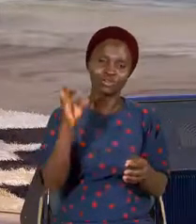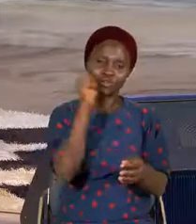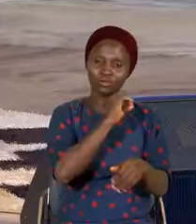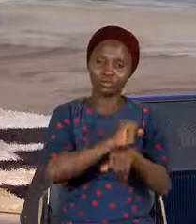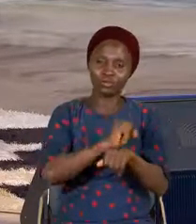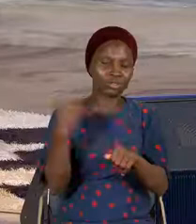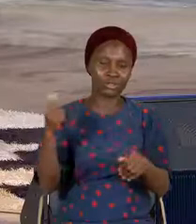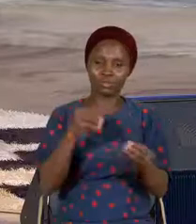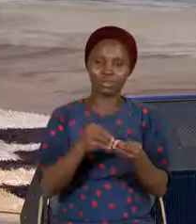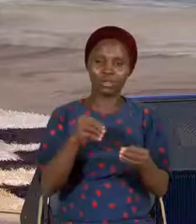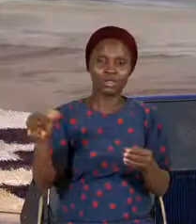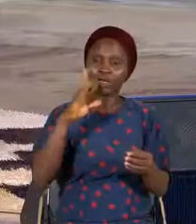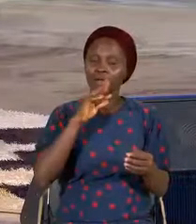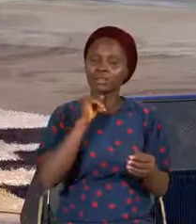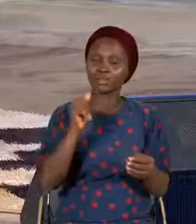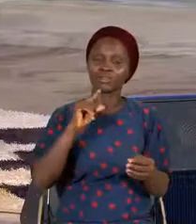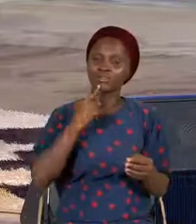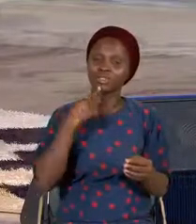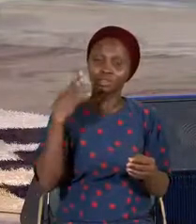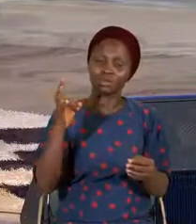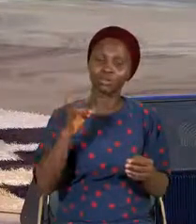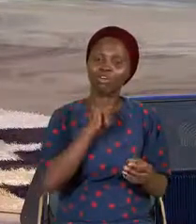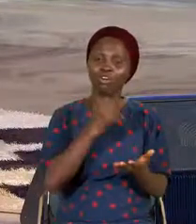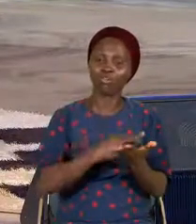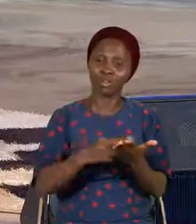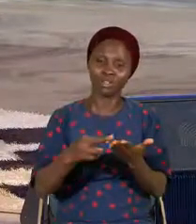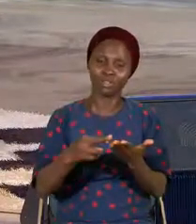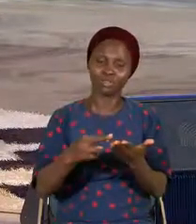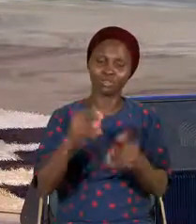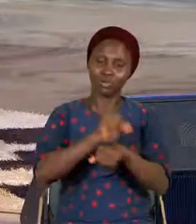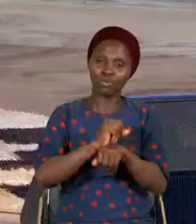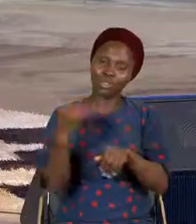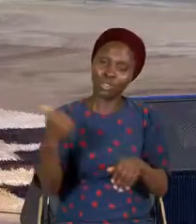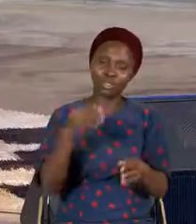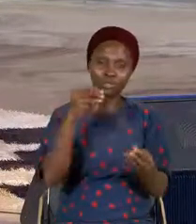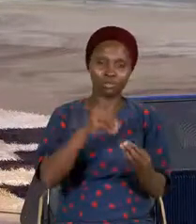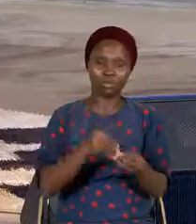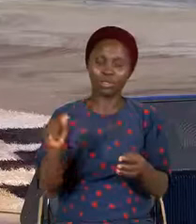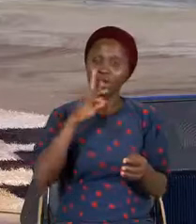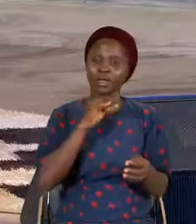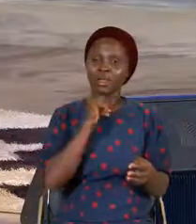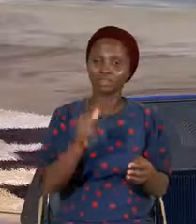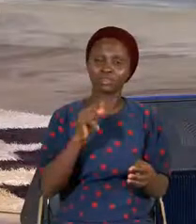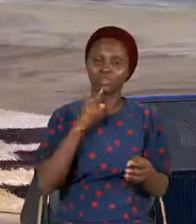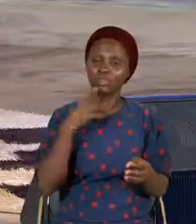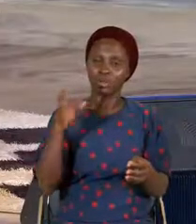œuvres maléfiques. Désormais, vous n'êtes plus zélé pour les œuvres d'injustice. Désormais, vous n'êtes plus zélé